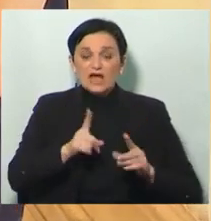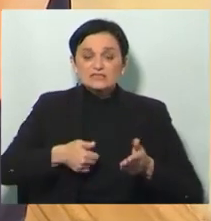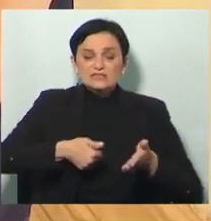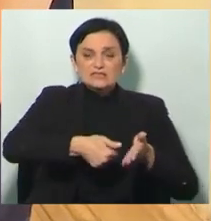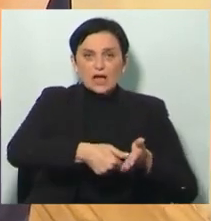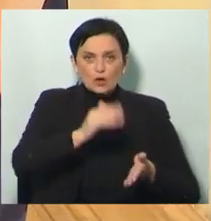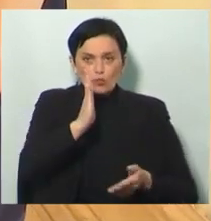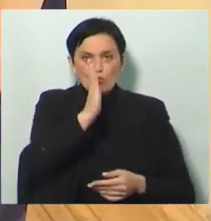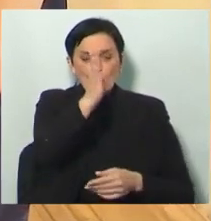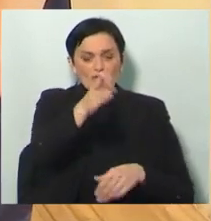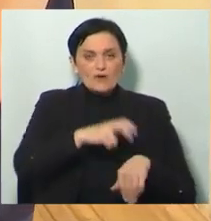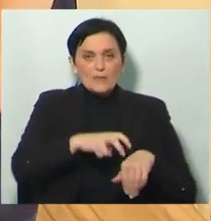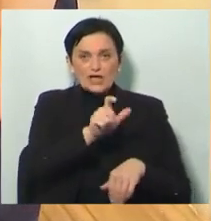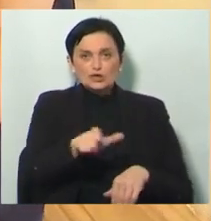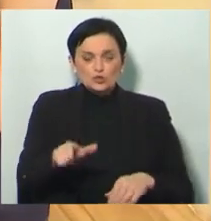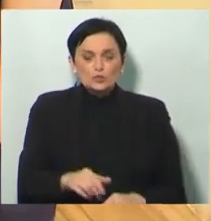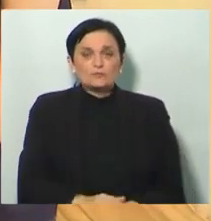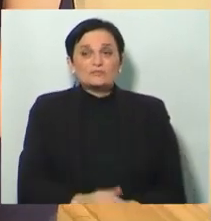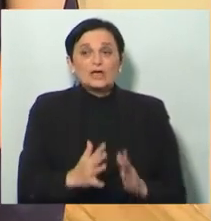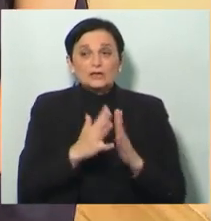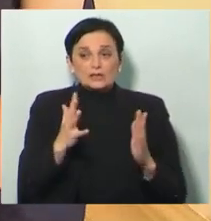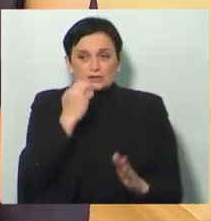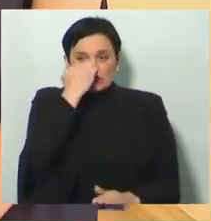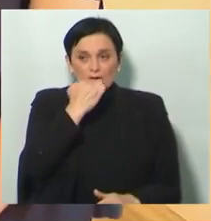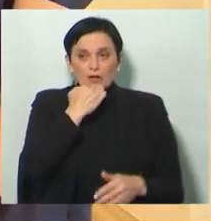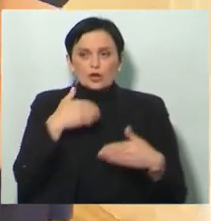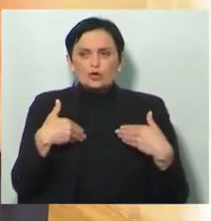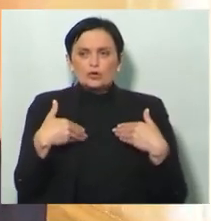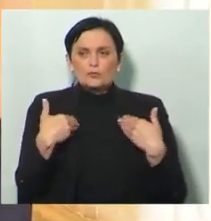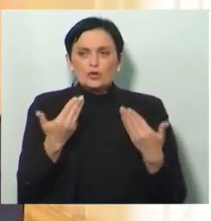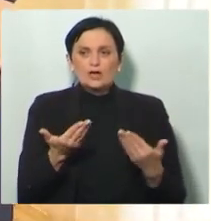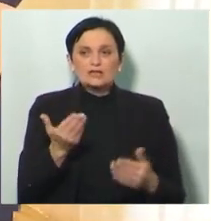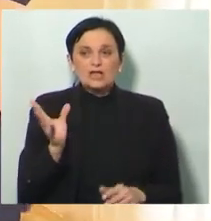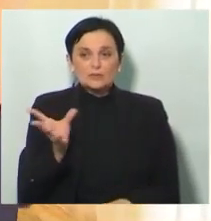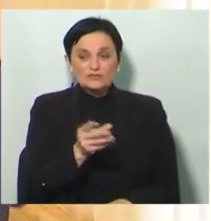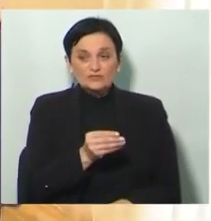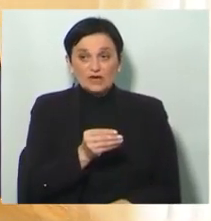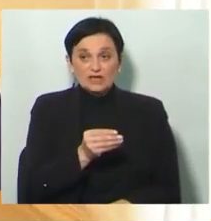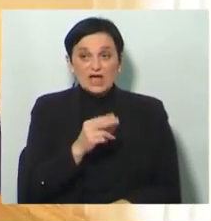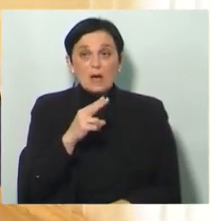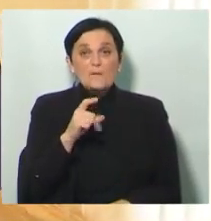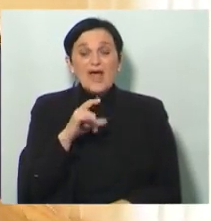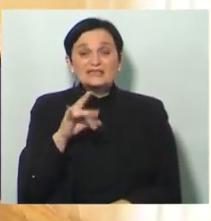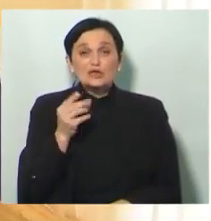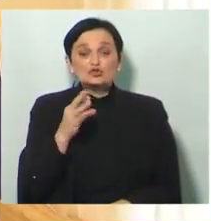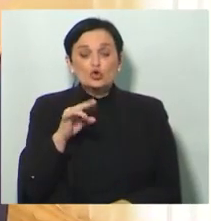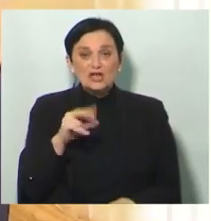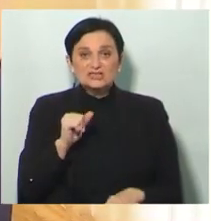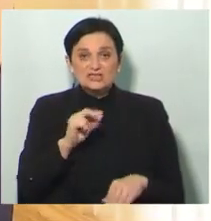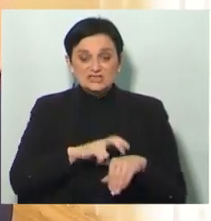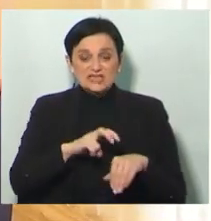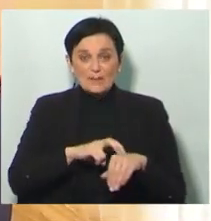ეს პროექტი მომავალ მედიკოსებს? დიდი მადლობა, მოგესალმებით ყველას. პეტრე შოთაძის თბილისის